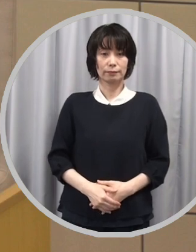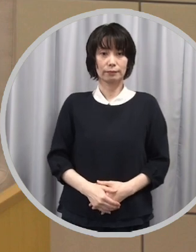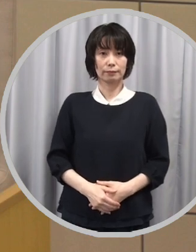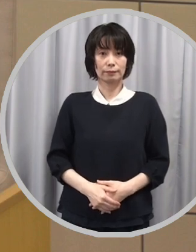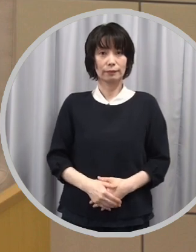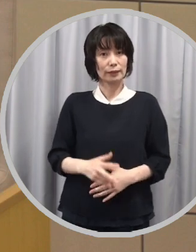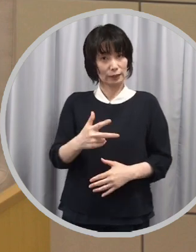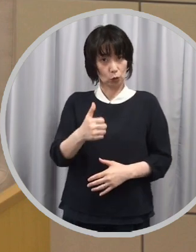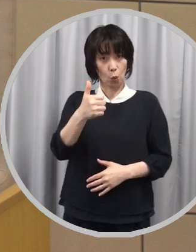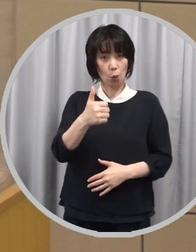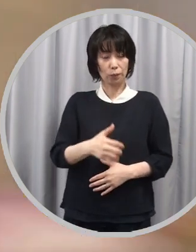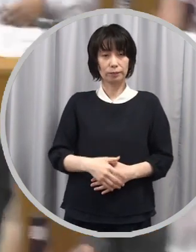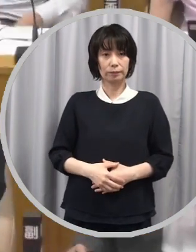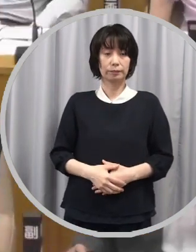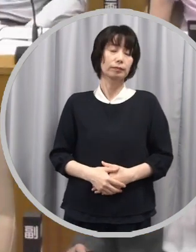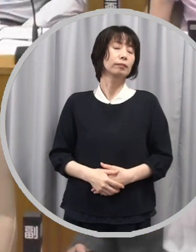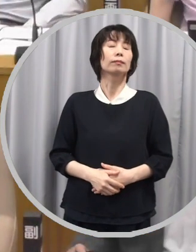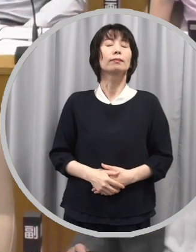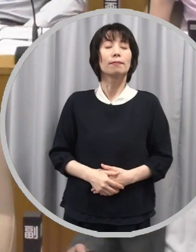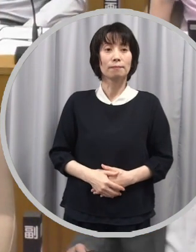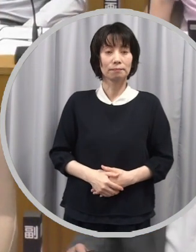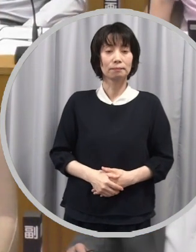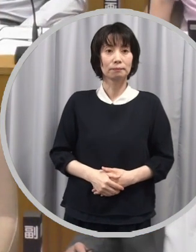加藤市長。